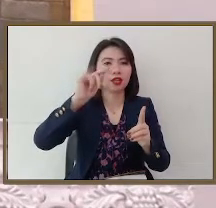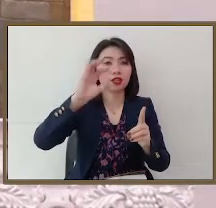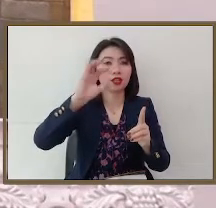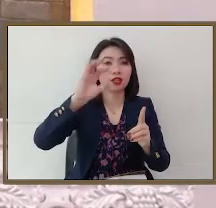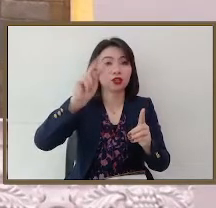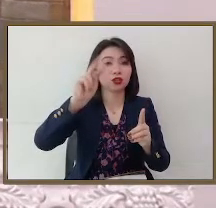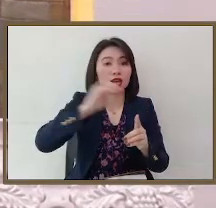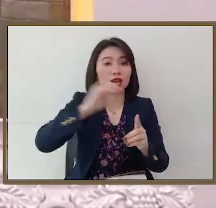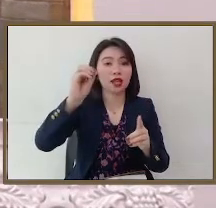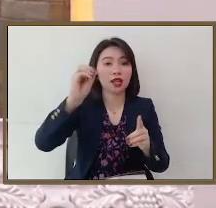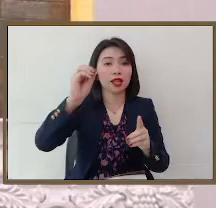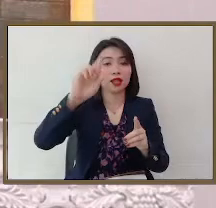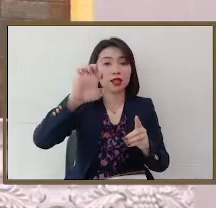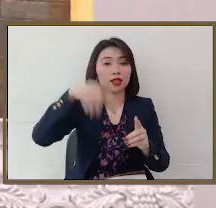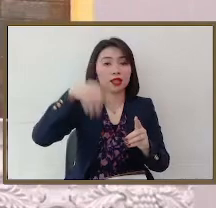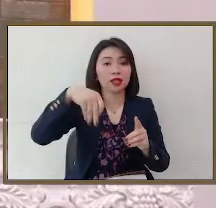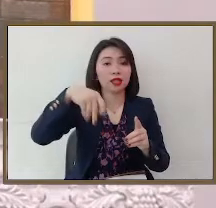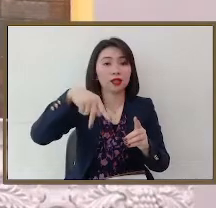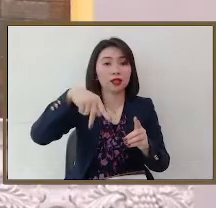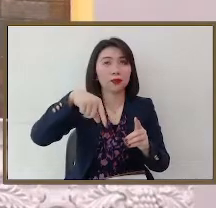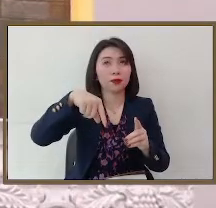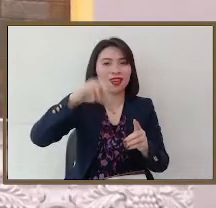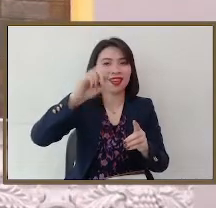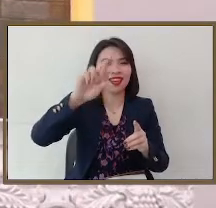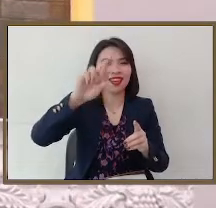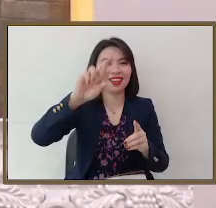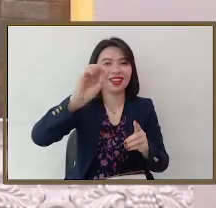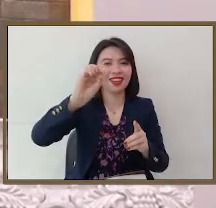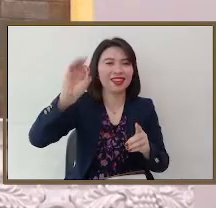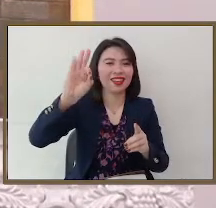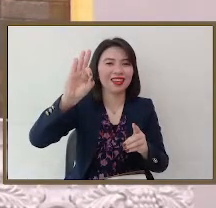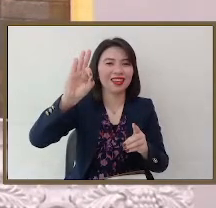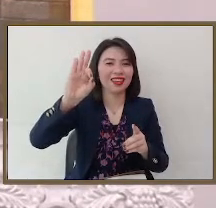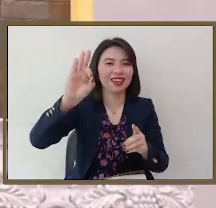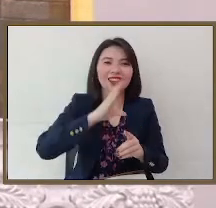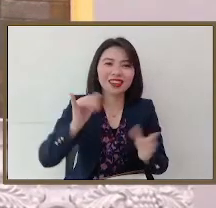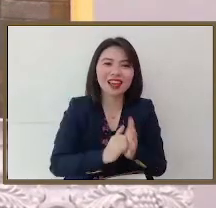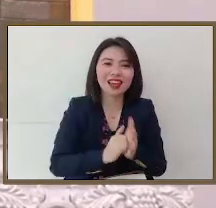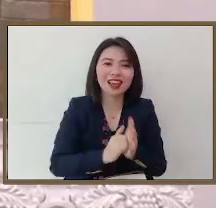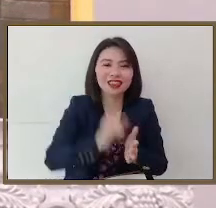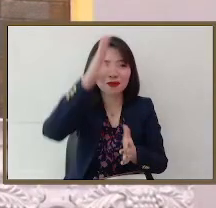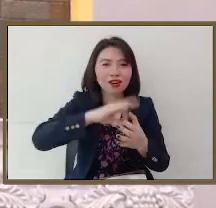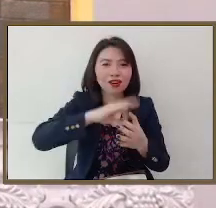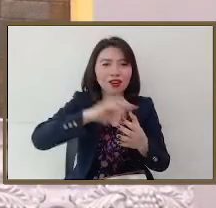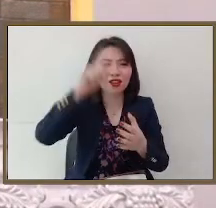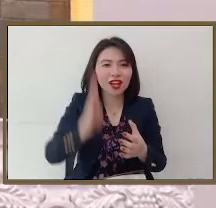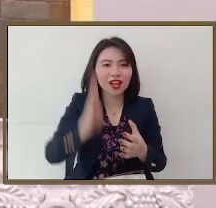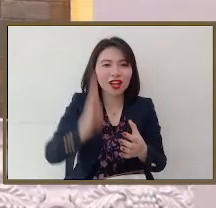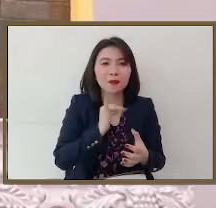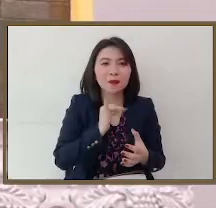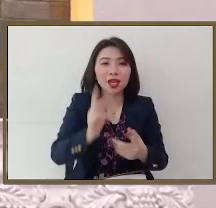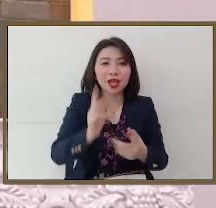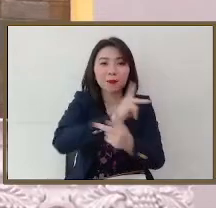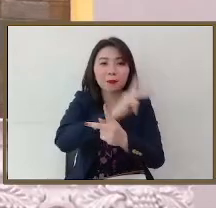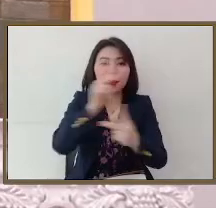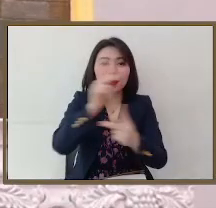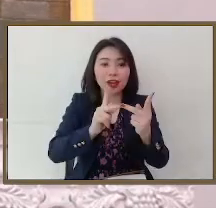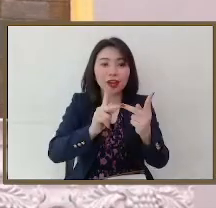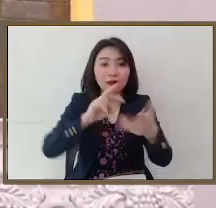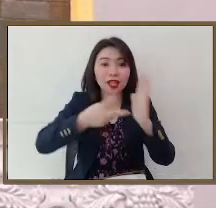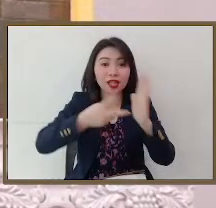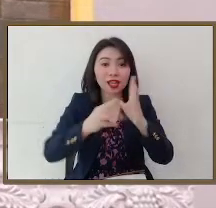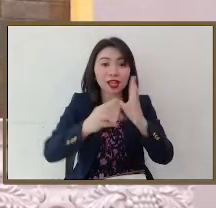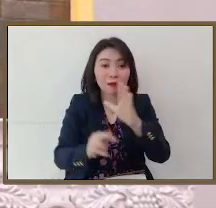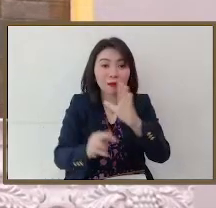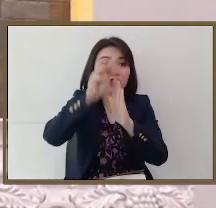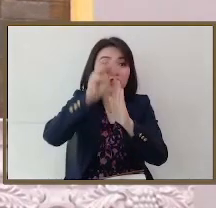dulo, makikita niyo that the man of God may be found what? Perfect. See that? That's